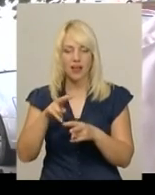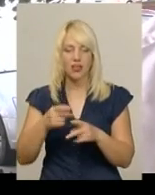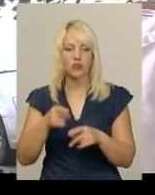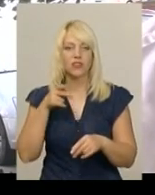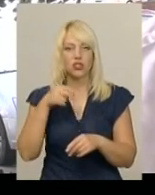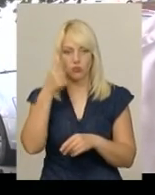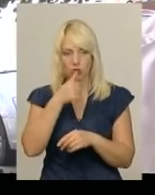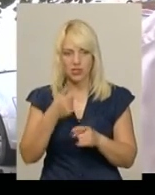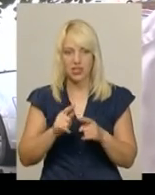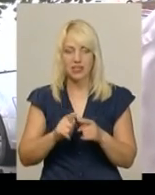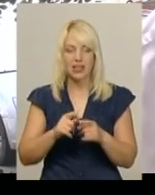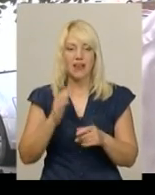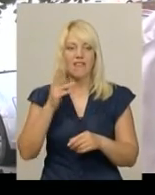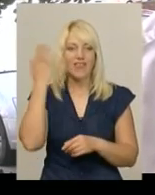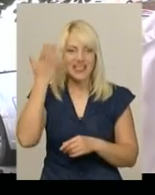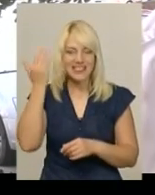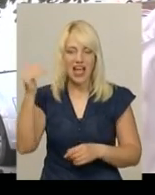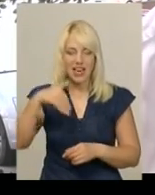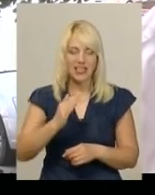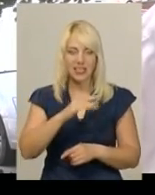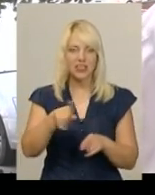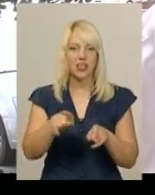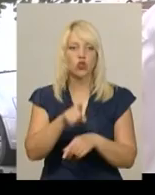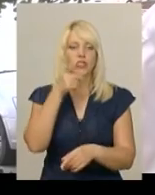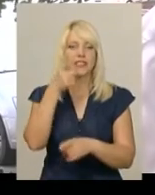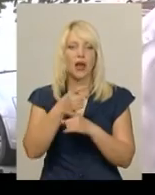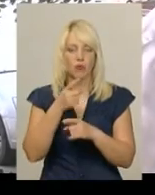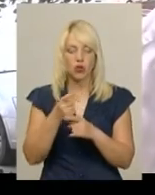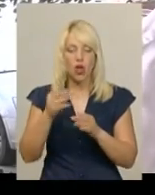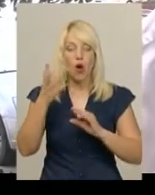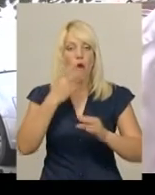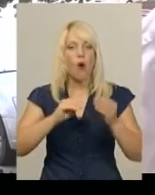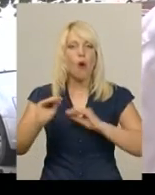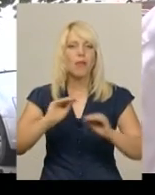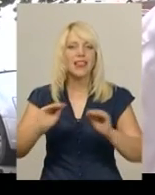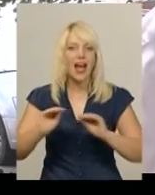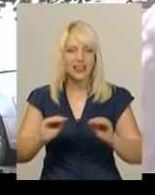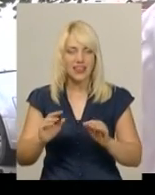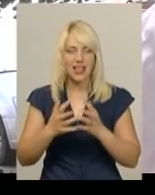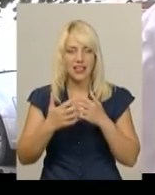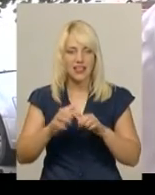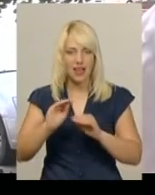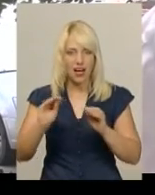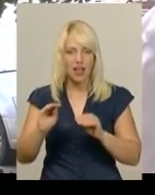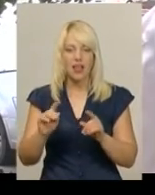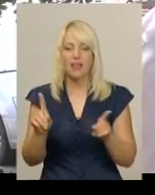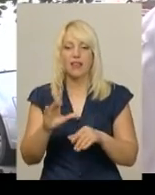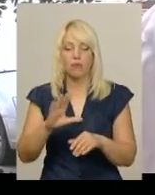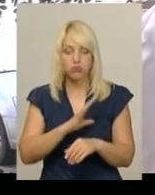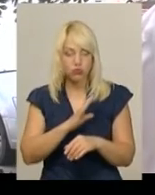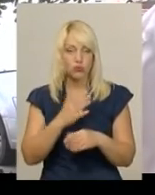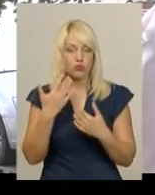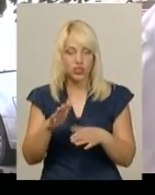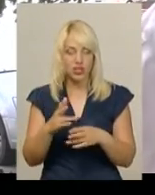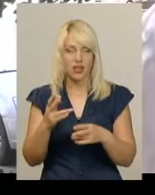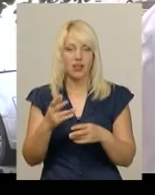парк імені Чехмана, воно також заборонене. Тобто то обладнання, яке було раніше заборонено, зупинено, ми не перевіряємо. Для чого його перевіряти, як воно має